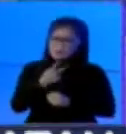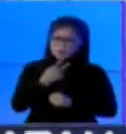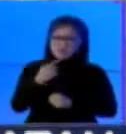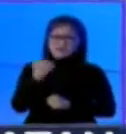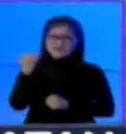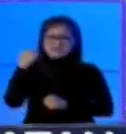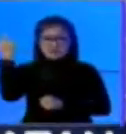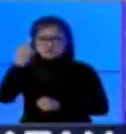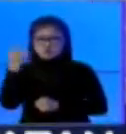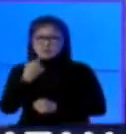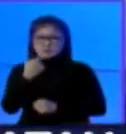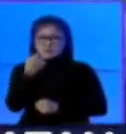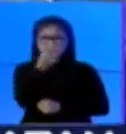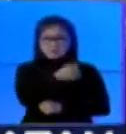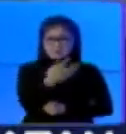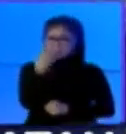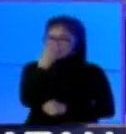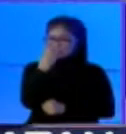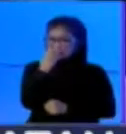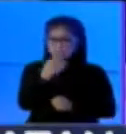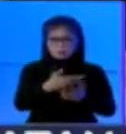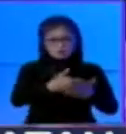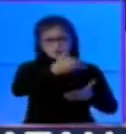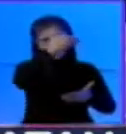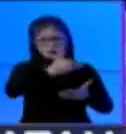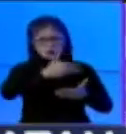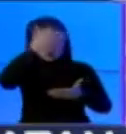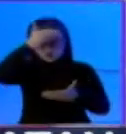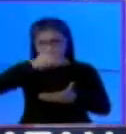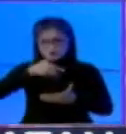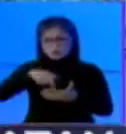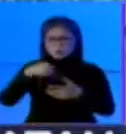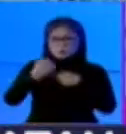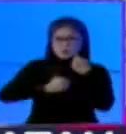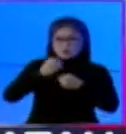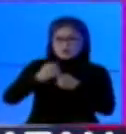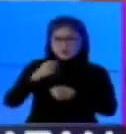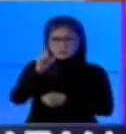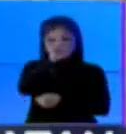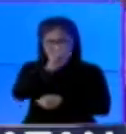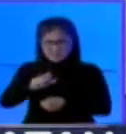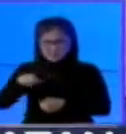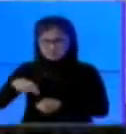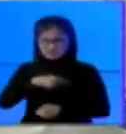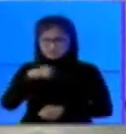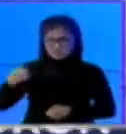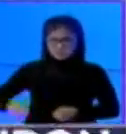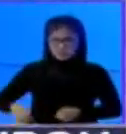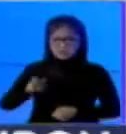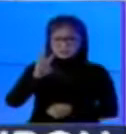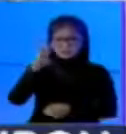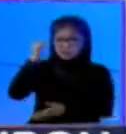pembelian ventilator dan monitor COVID-19 antara perusahaan Italia dan Cina. 3 tersangka warga negara